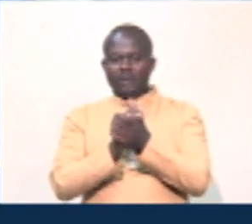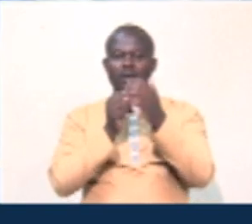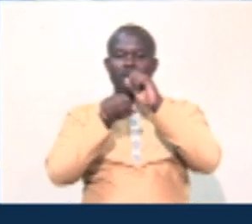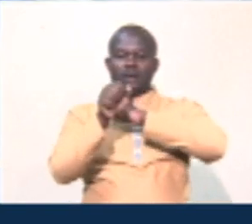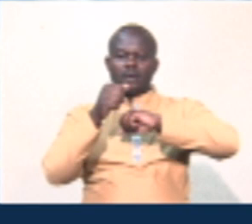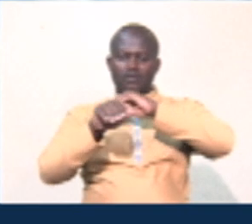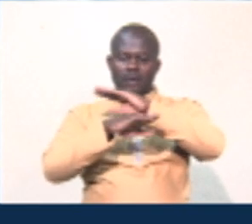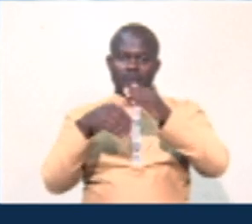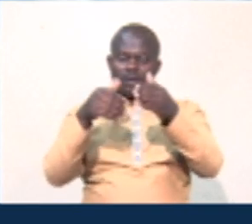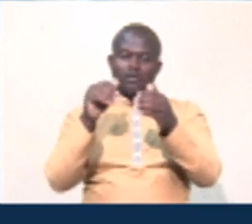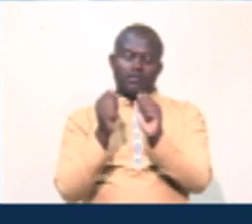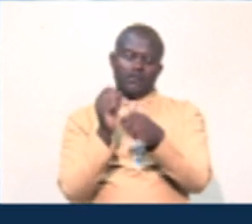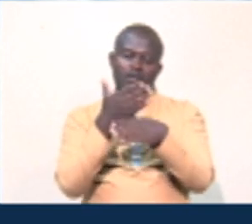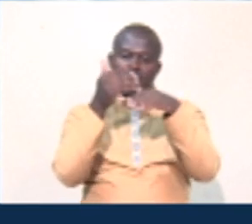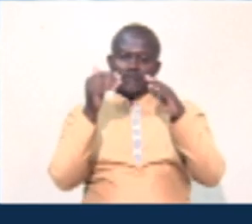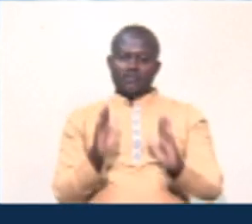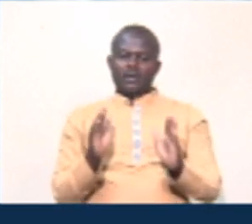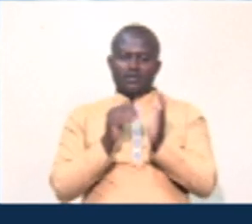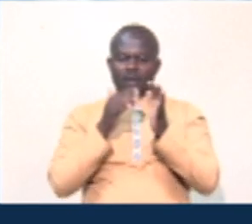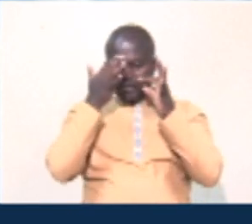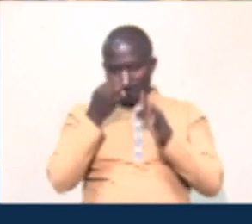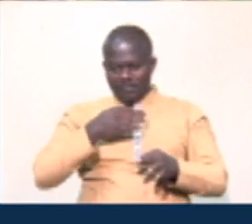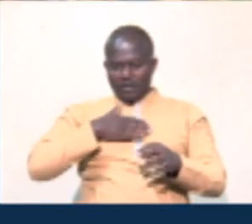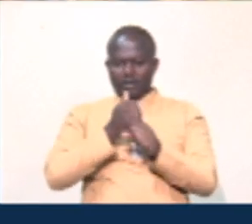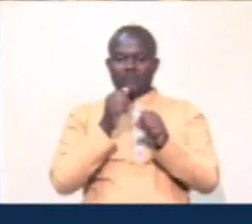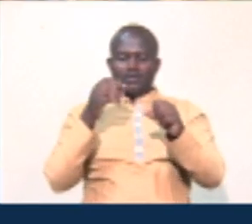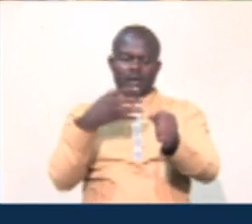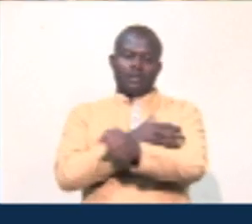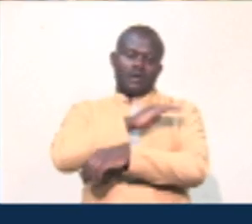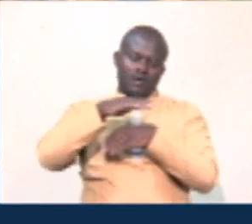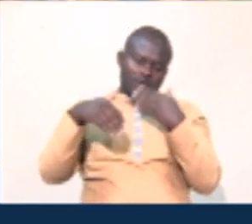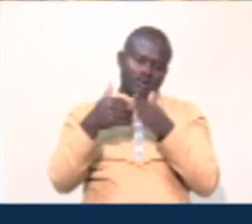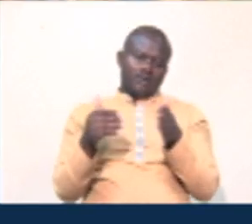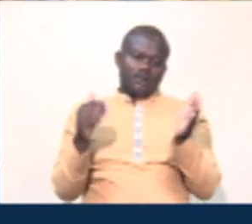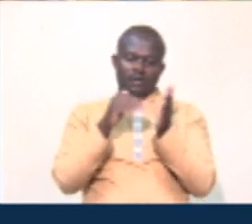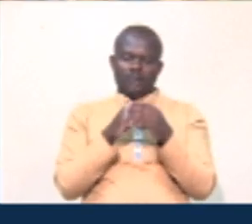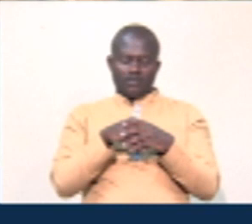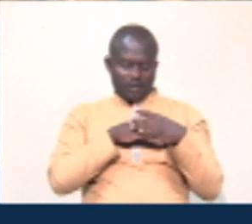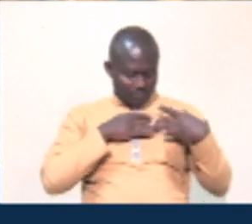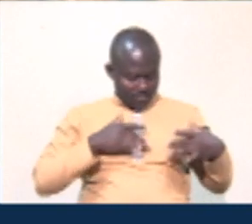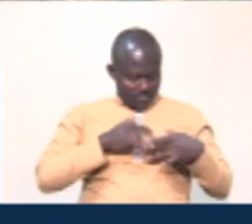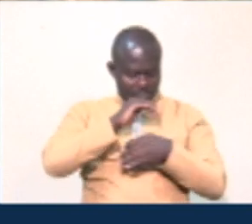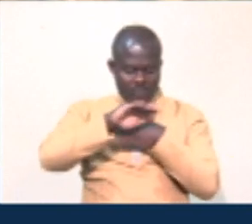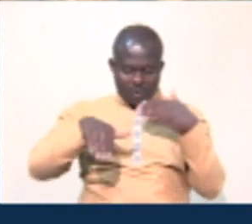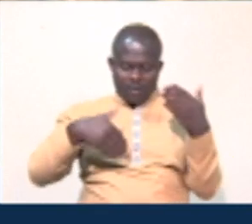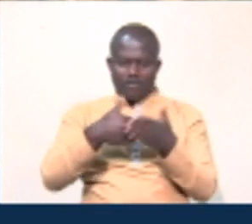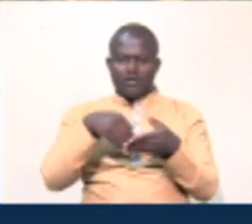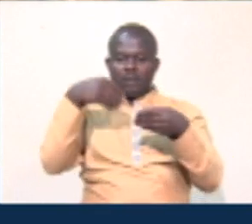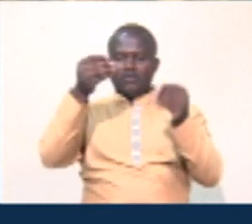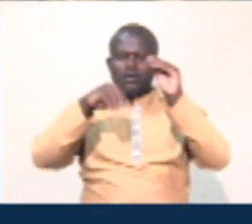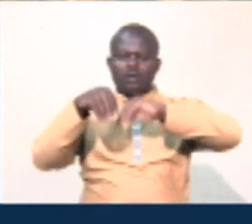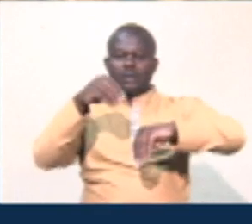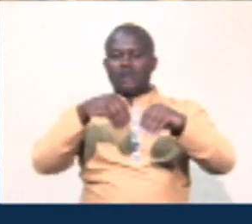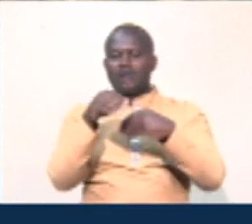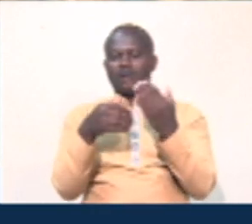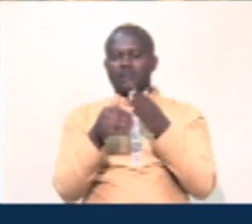Remezo. Nkaba niyemeje rero nange gukorana imbaraga zose ndetse n'umutima wose mu gutanga umusanzu